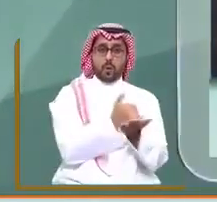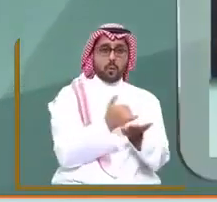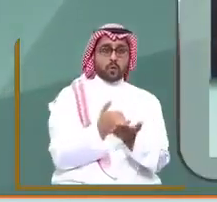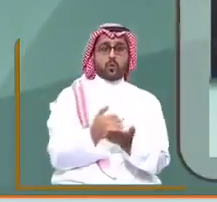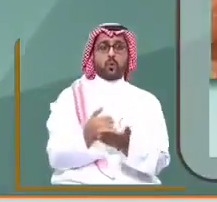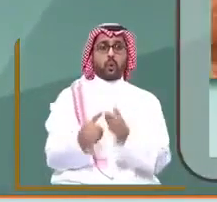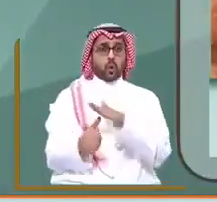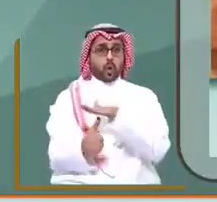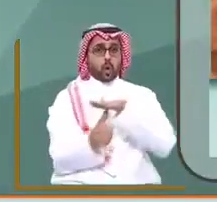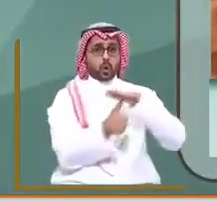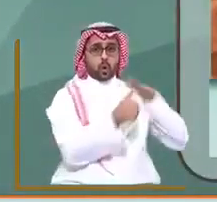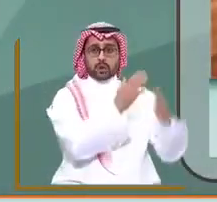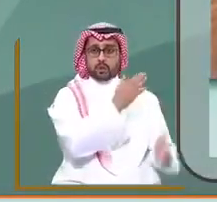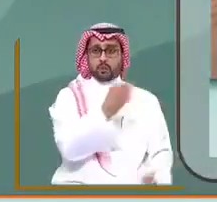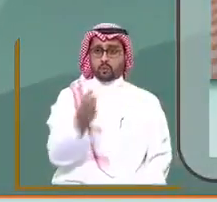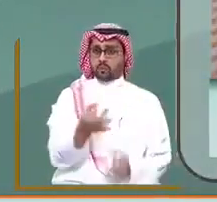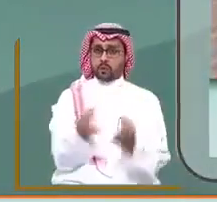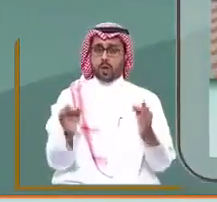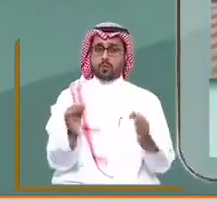المتميزين سواء دوليا أو محليا.